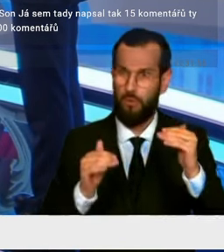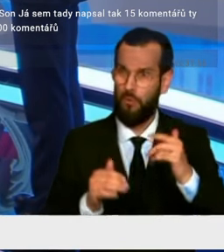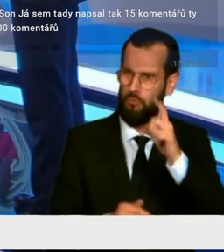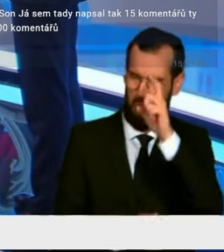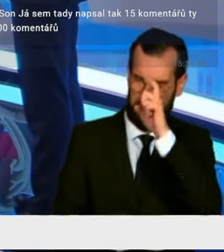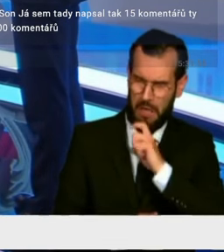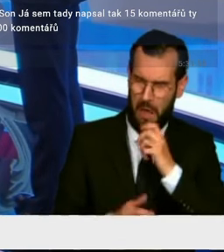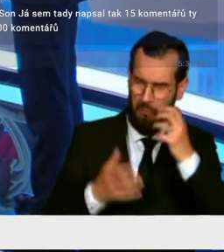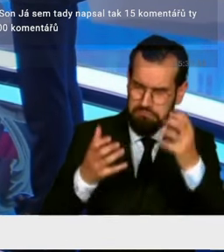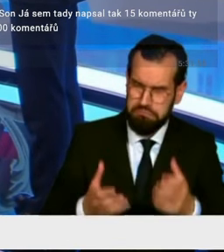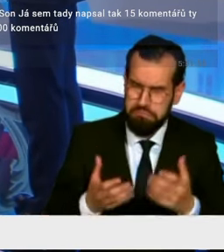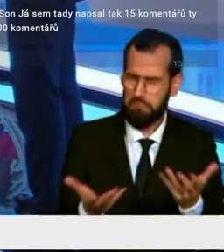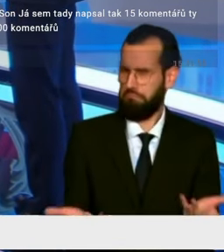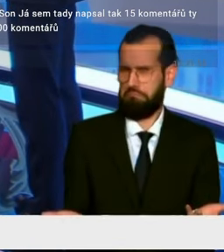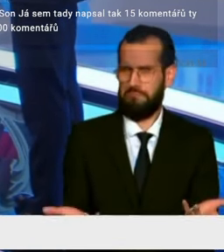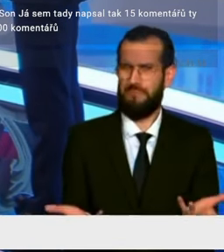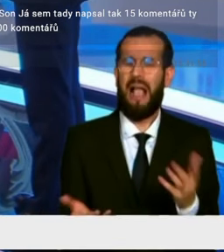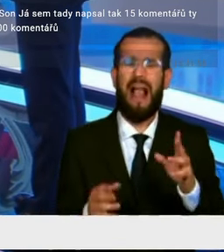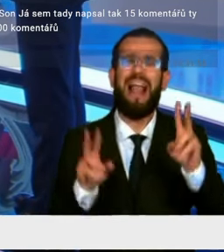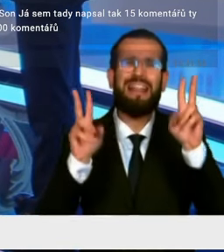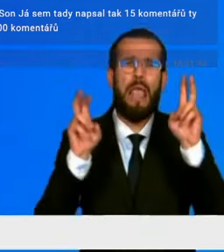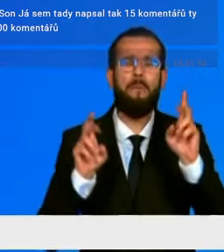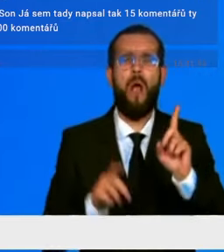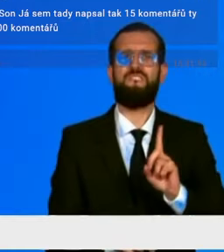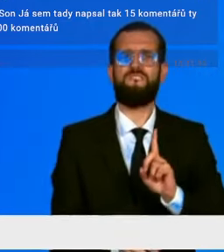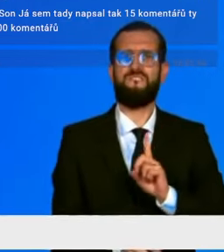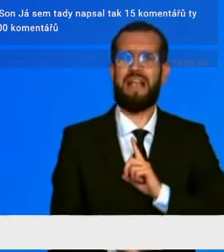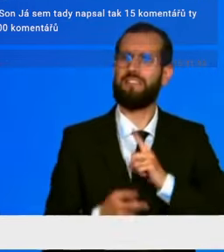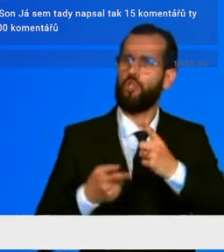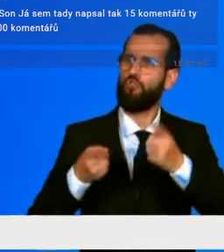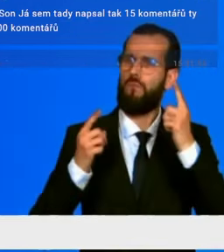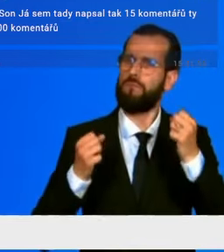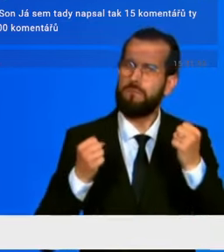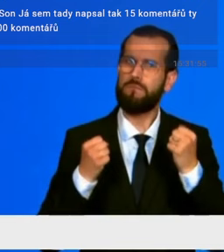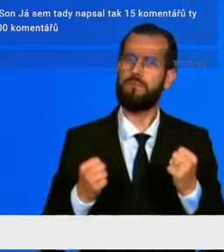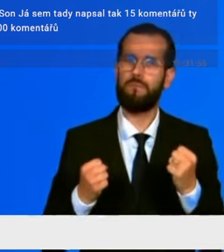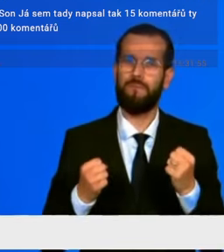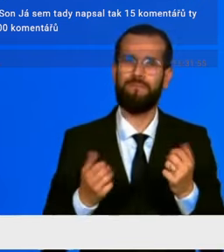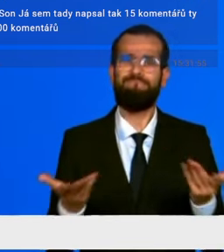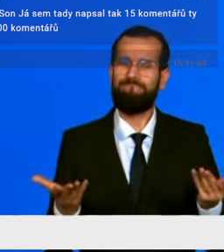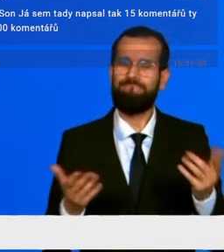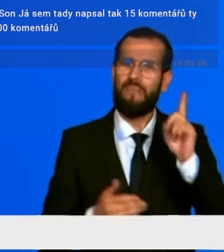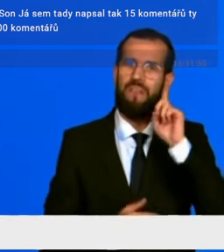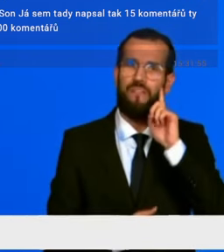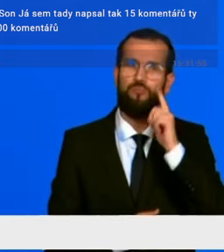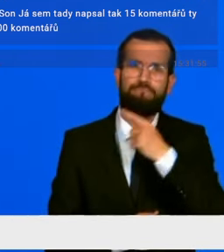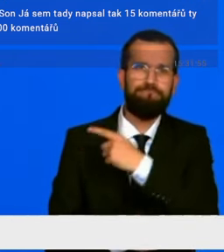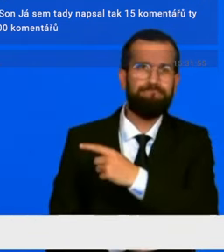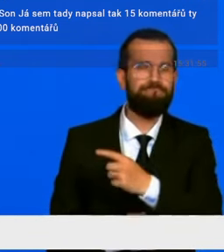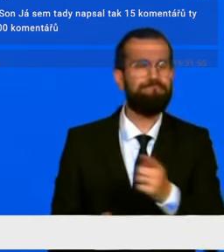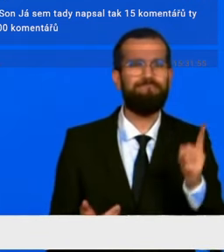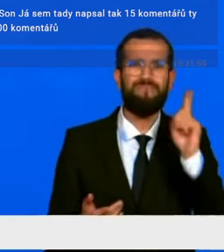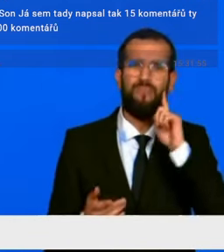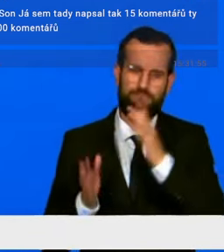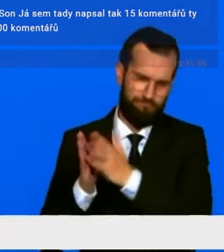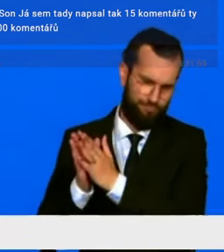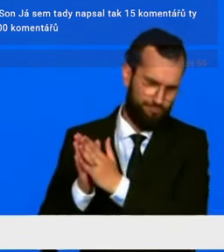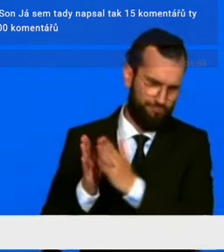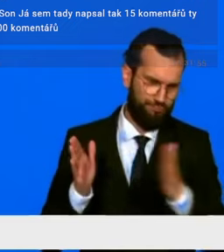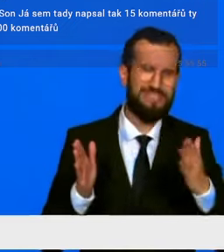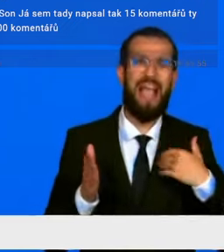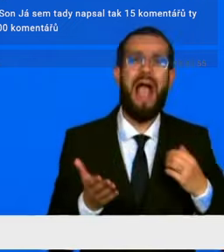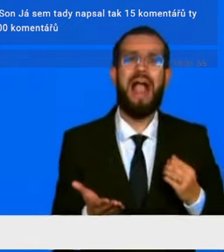nič arogantné vast ale téma vlastenectva eh Každý kto pozorne eh sledoval vlastne Od prvého dňa mojej